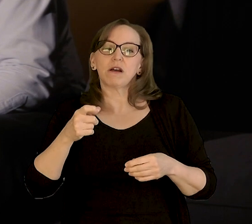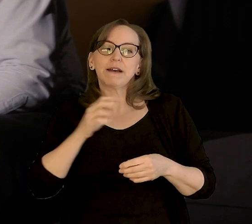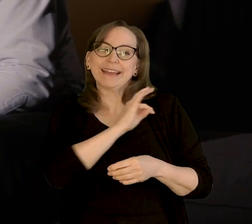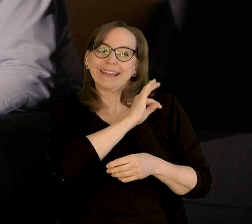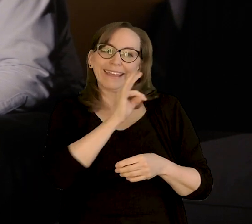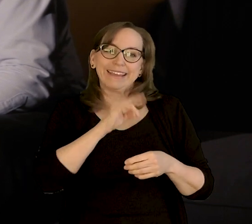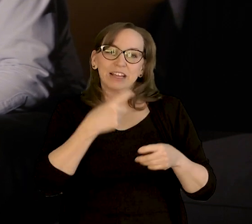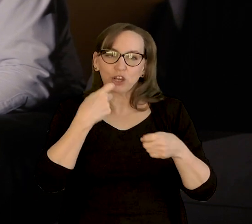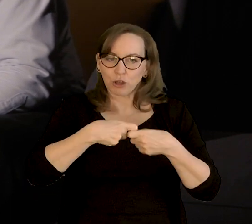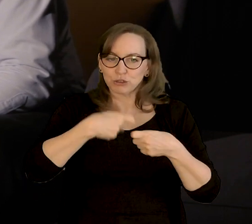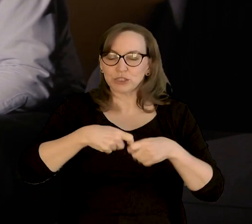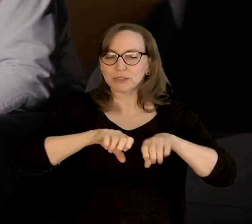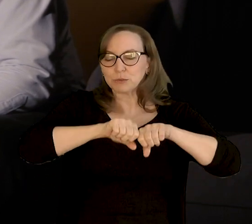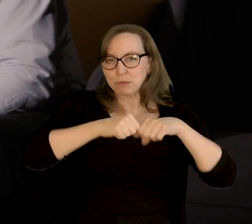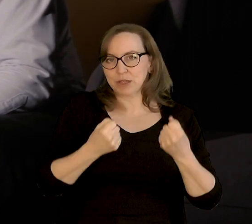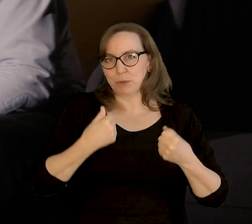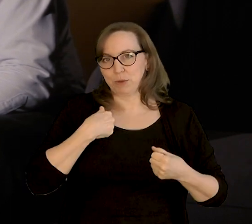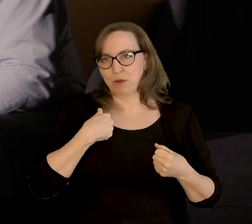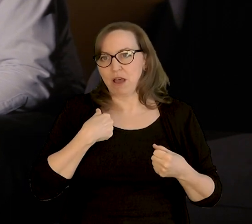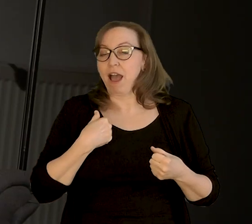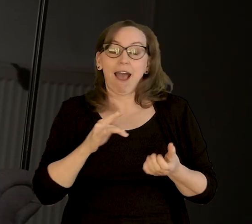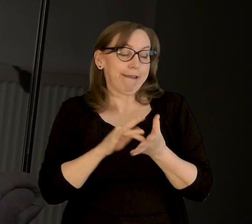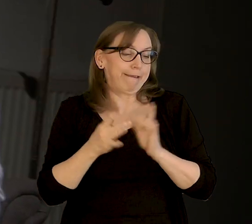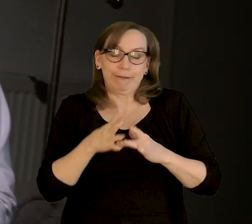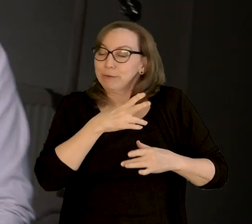nie. Jemu przebito bok.